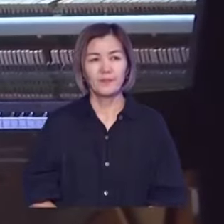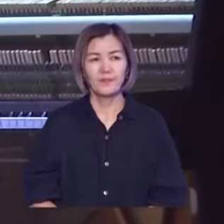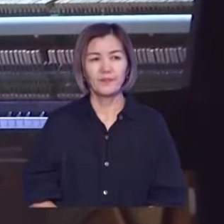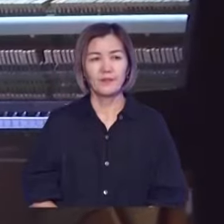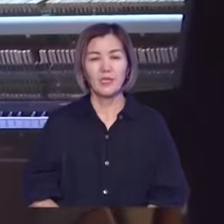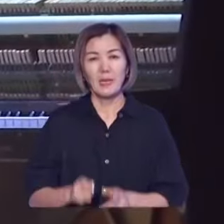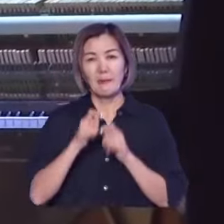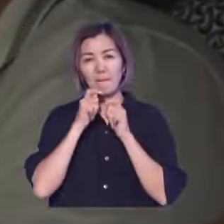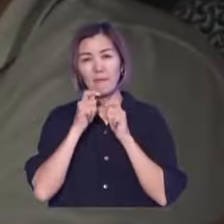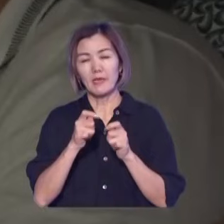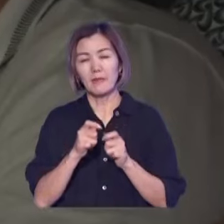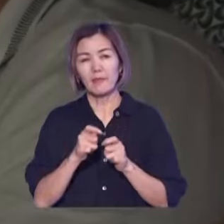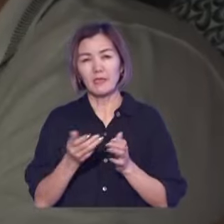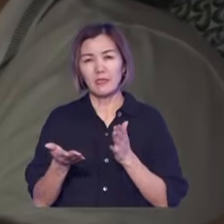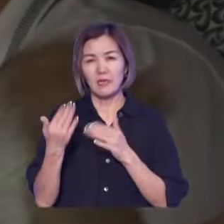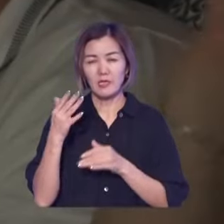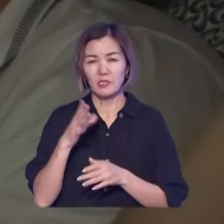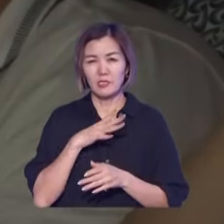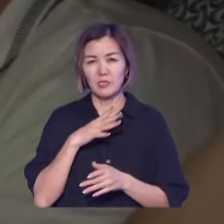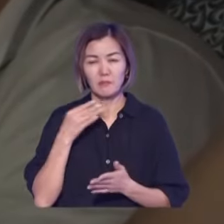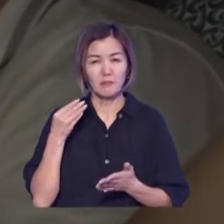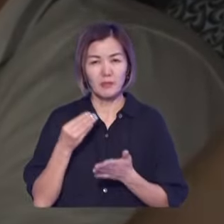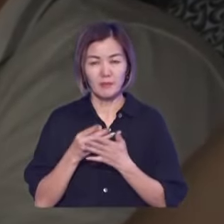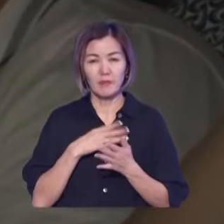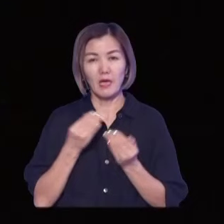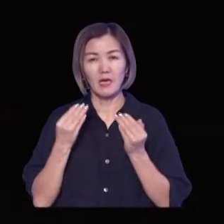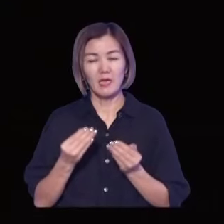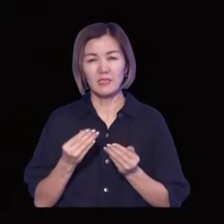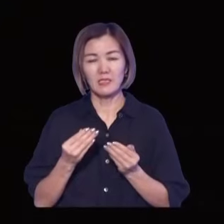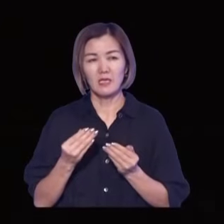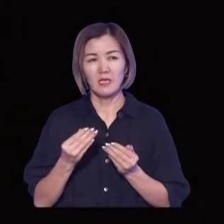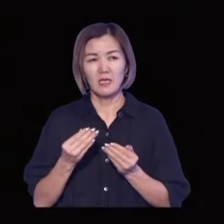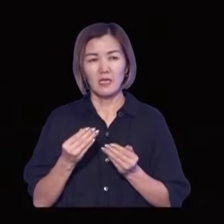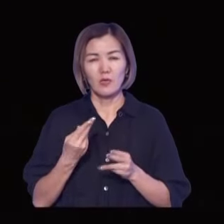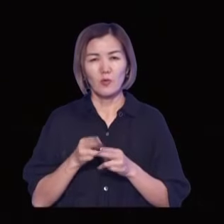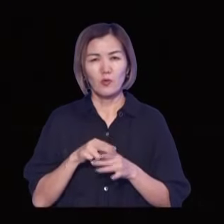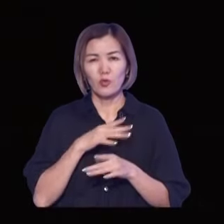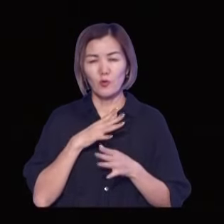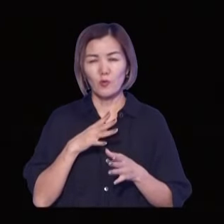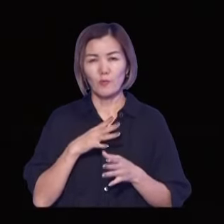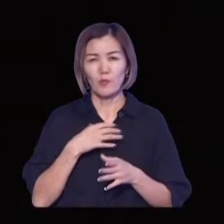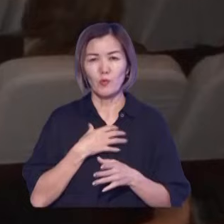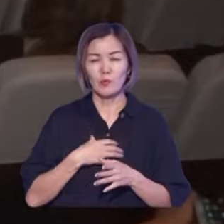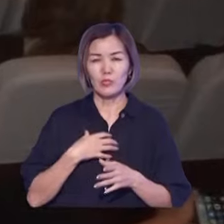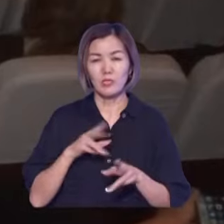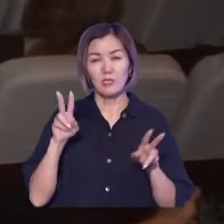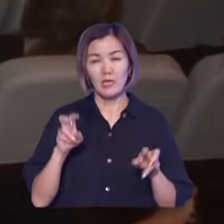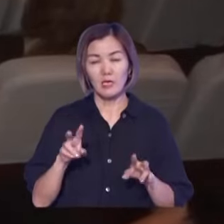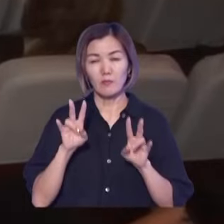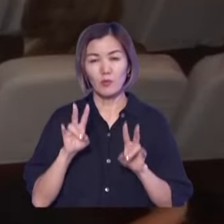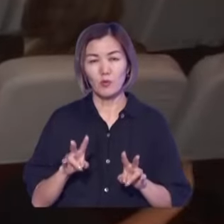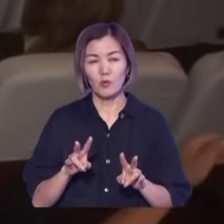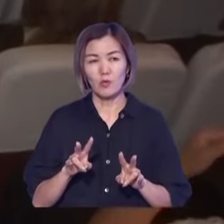Құнсызданған марапат, уақытында бағаланбаған еңбек, тұлғалар өмірінің шынайы бейнесі. Талай жылдан бері өзектілігі жоғалмаған тақырыптар,